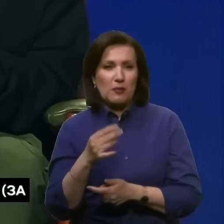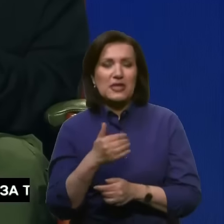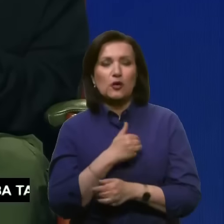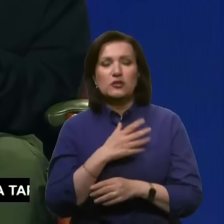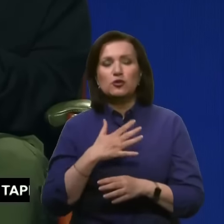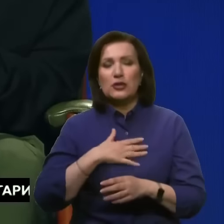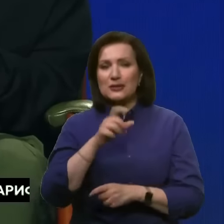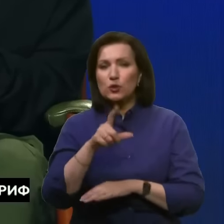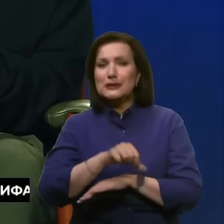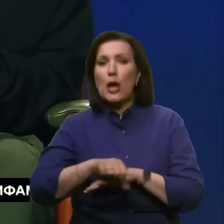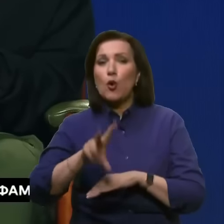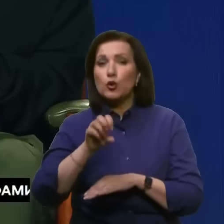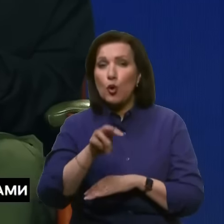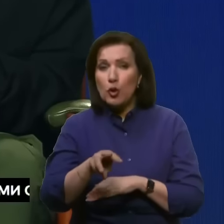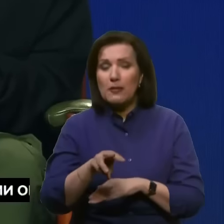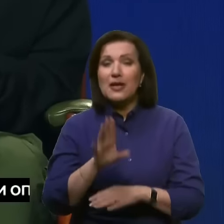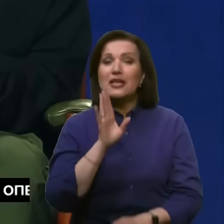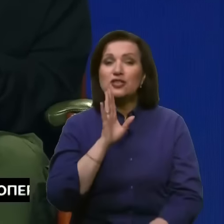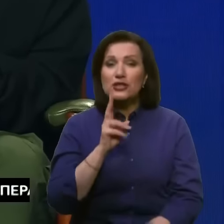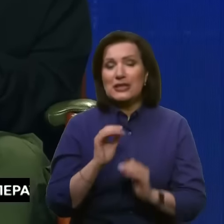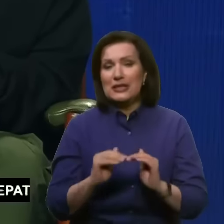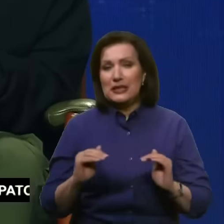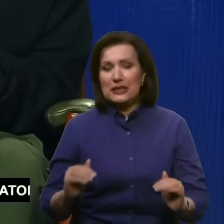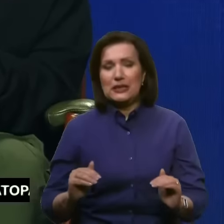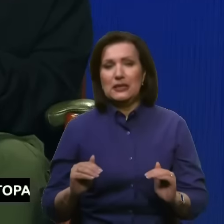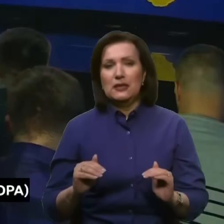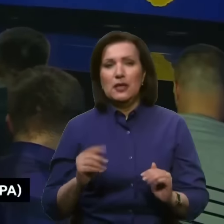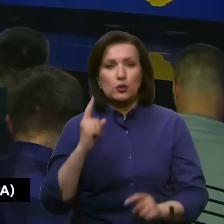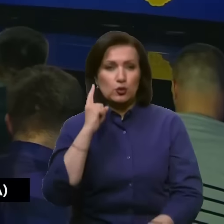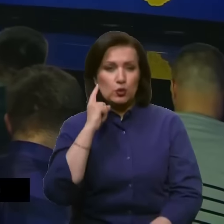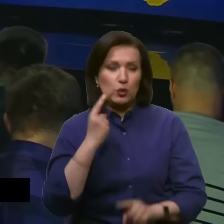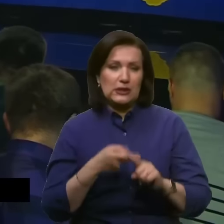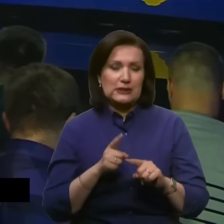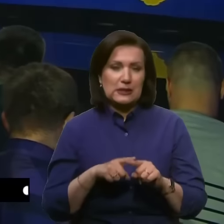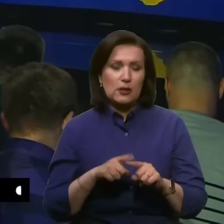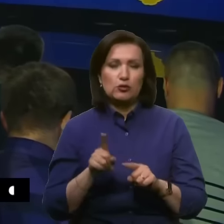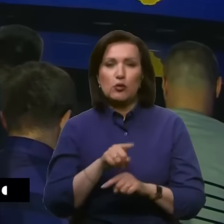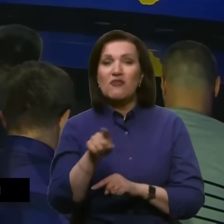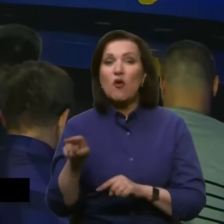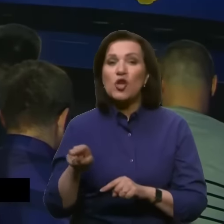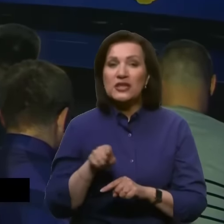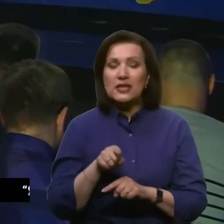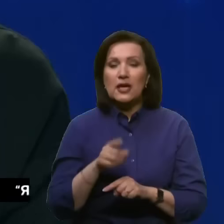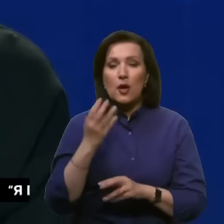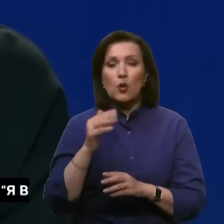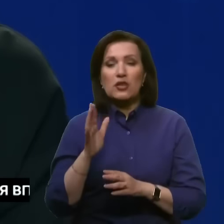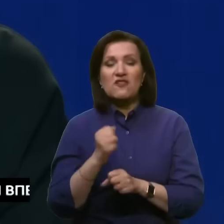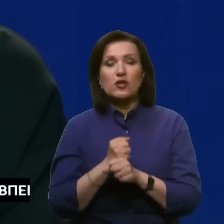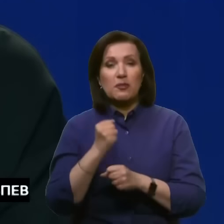за кордоном, особливо жінки, діти, чули це, щоб вони, коли